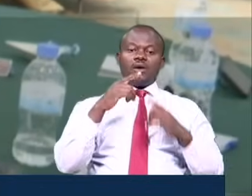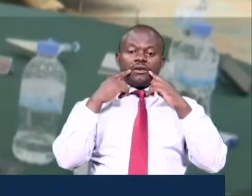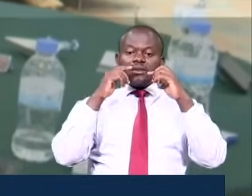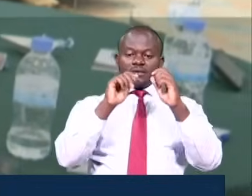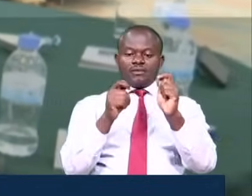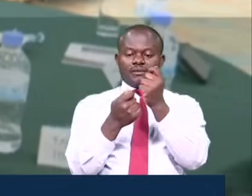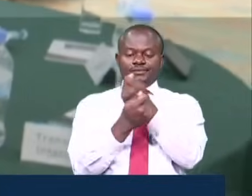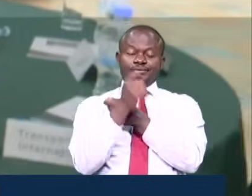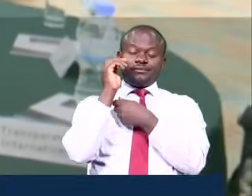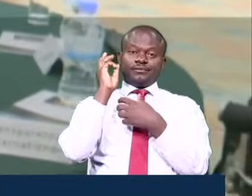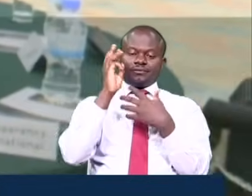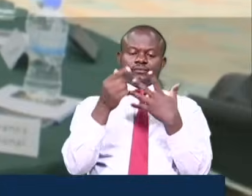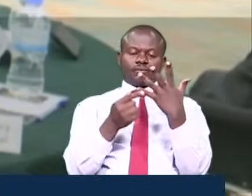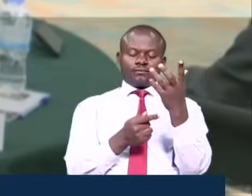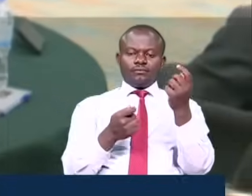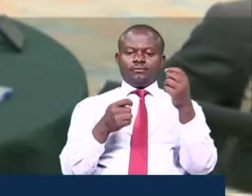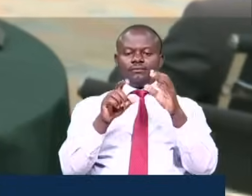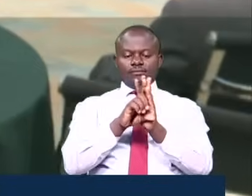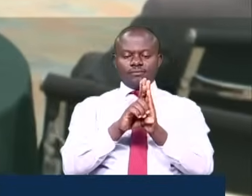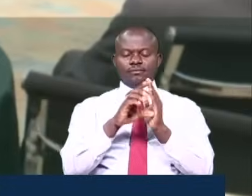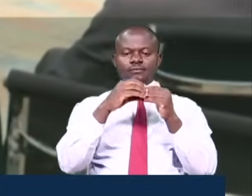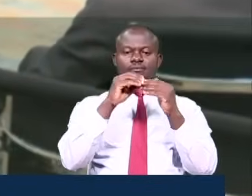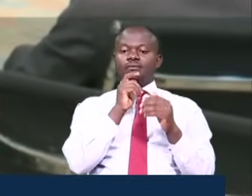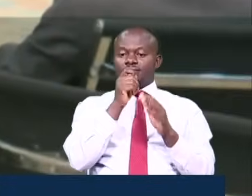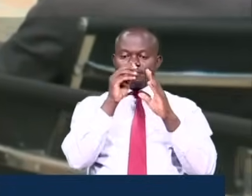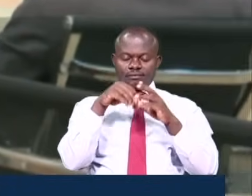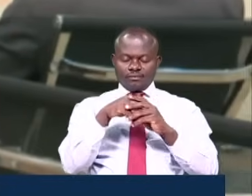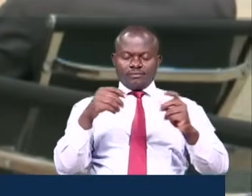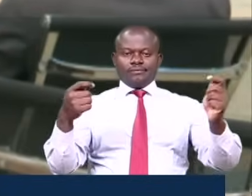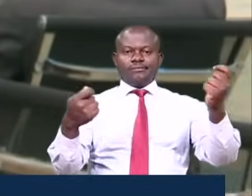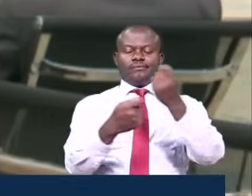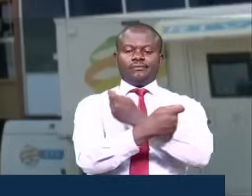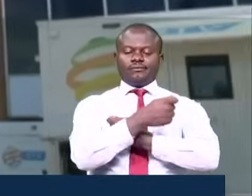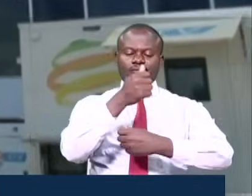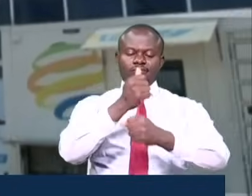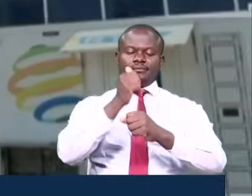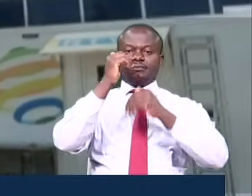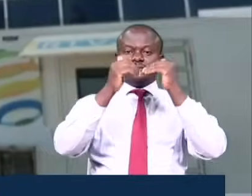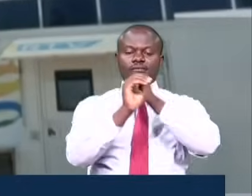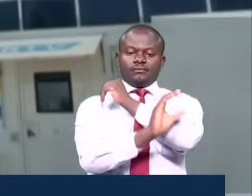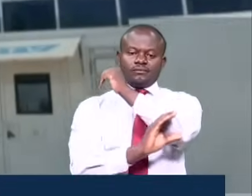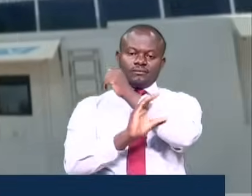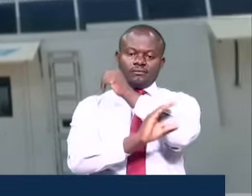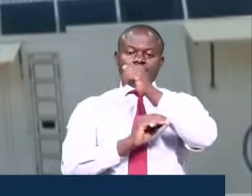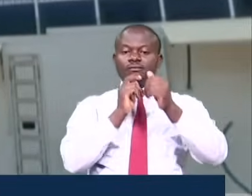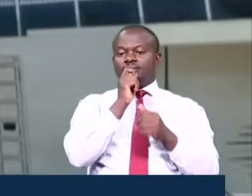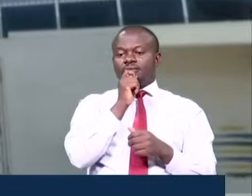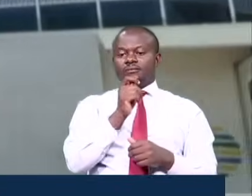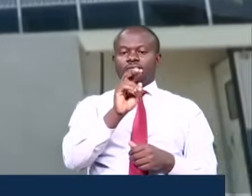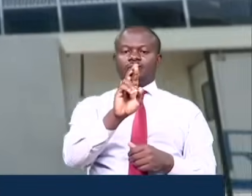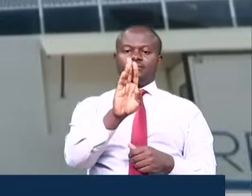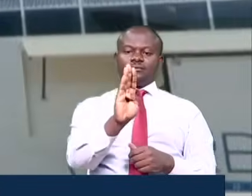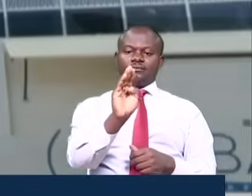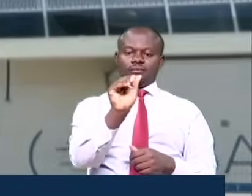n'ibyo azahindura ku mategeko agenga itangazamakuru harimo n'impinduka mu mikorere y'urwego rw'igihugu rw'itangazamakuru